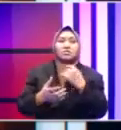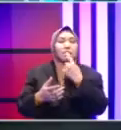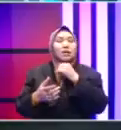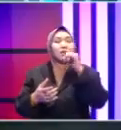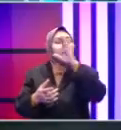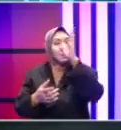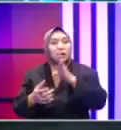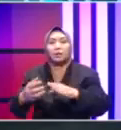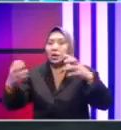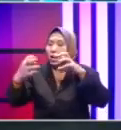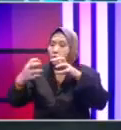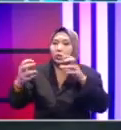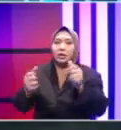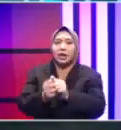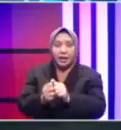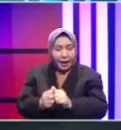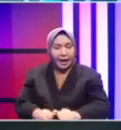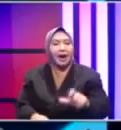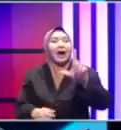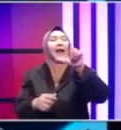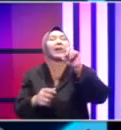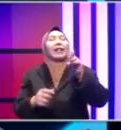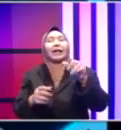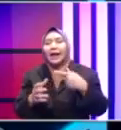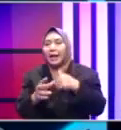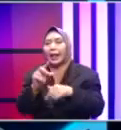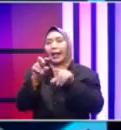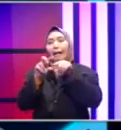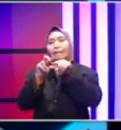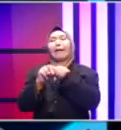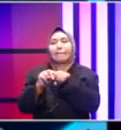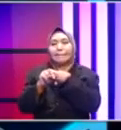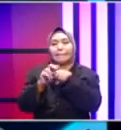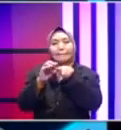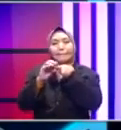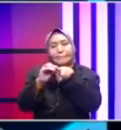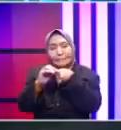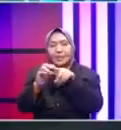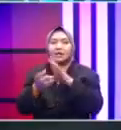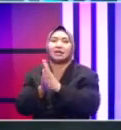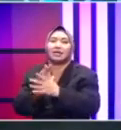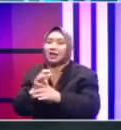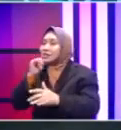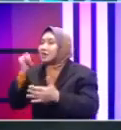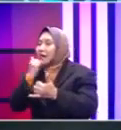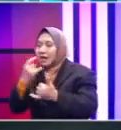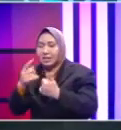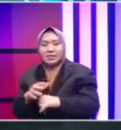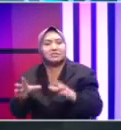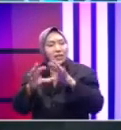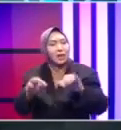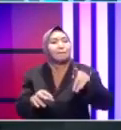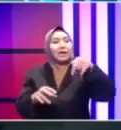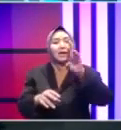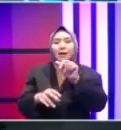sajikan dapat lagi kali dah Regita gigi ini kalau boleh rumah tangga kita tak salah ketiduran biru jadi